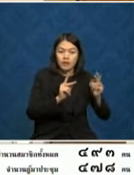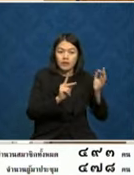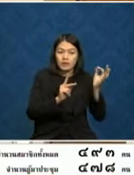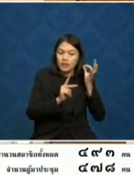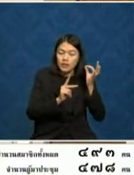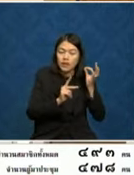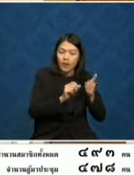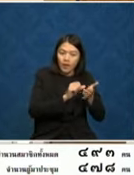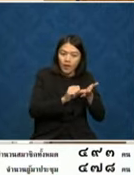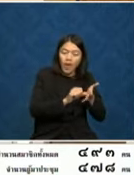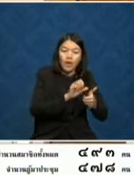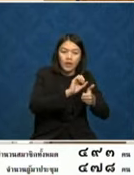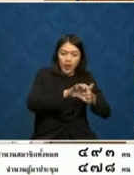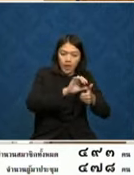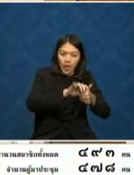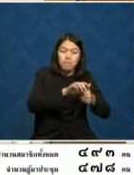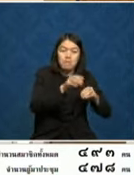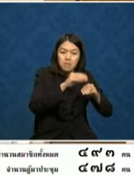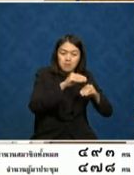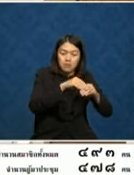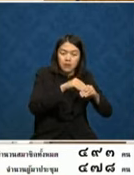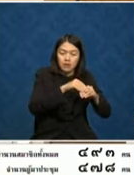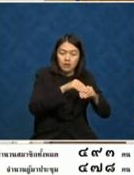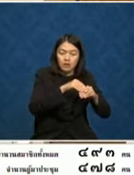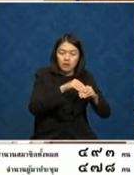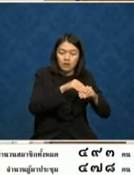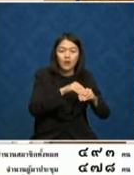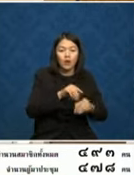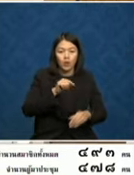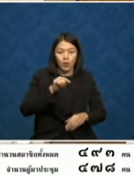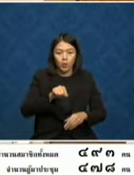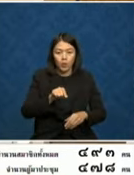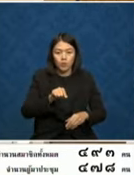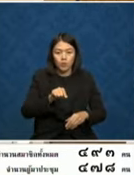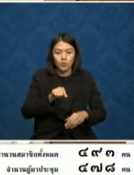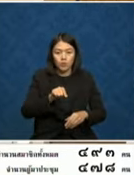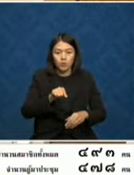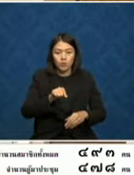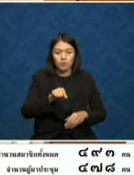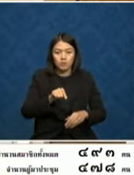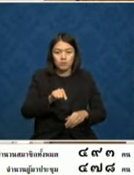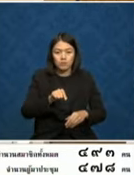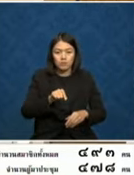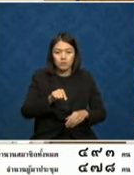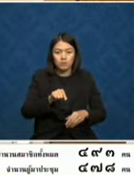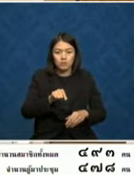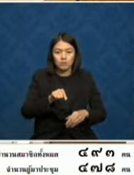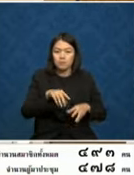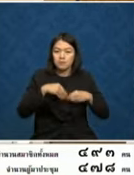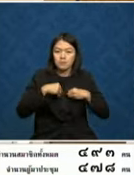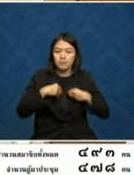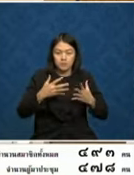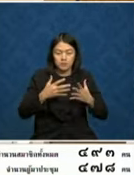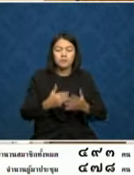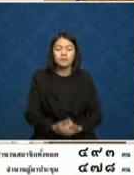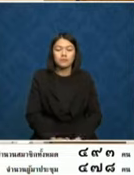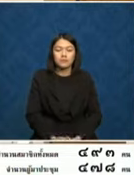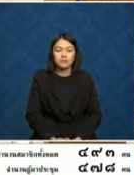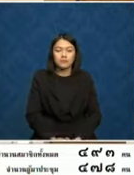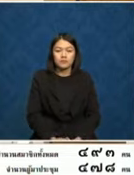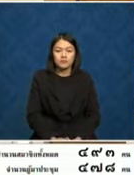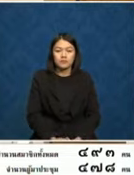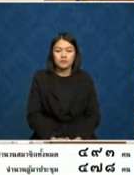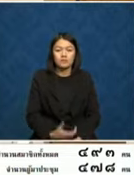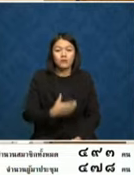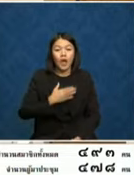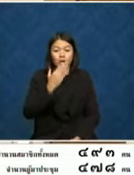วนความเห็นและผู้แปรยติสงวนคำแปรยติกรุณากดปุ่มไม่เห็นด้วยถ้า